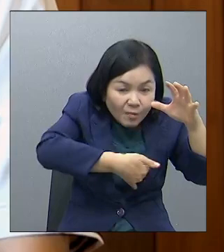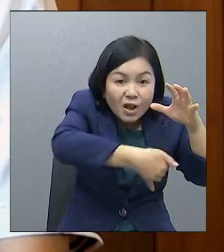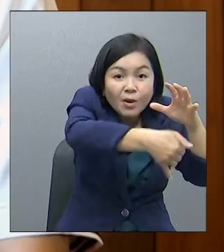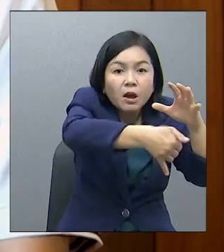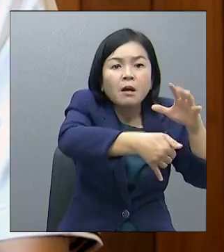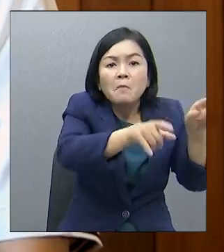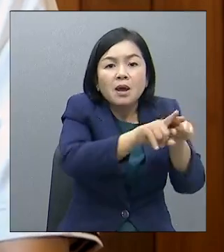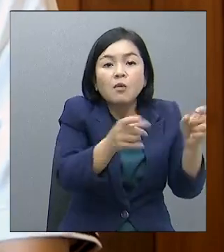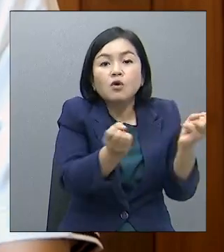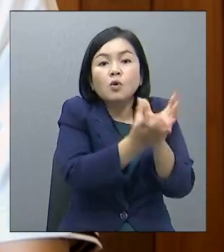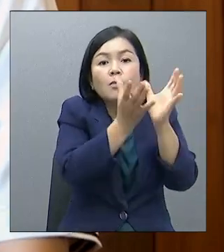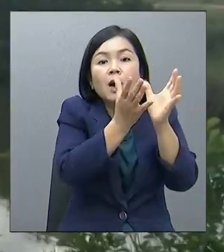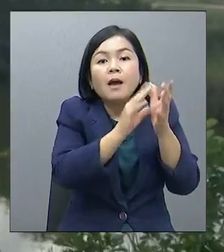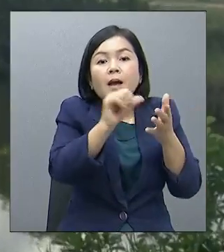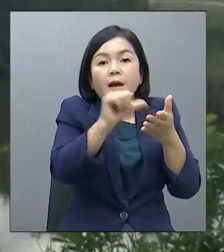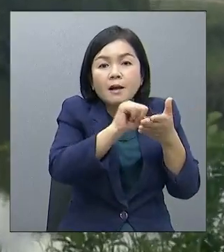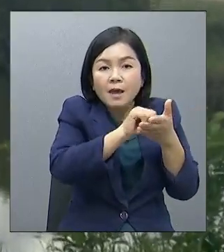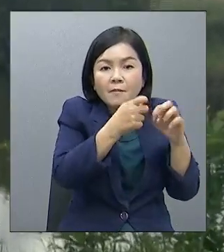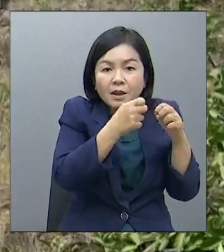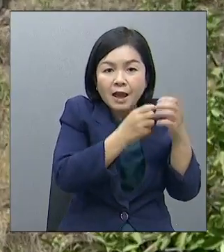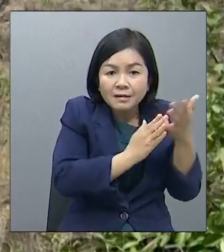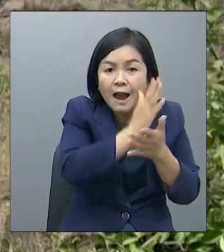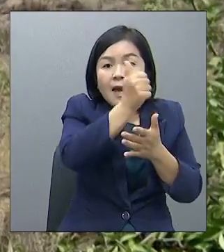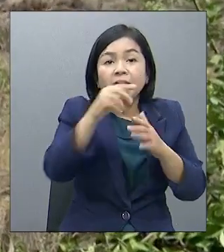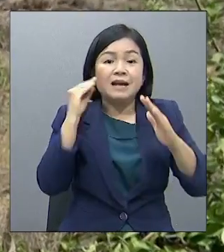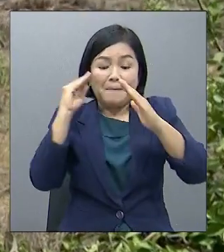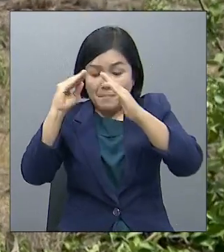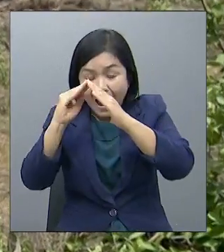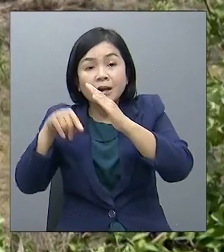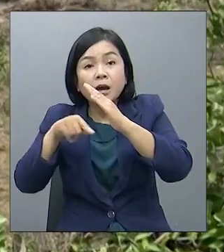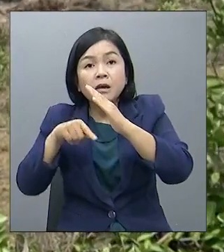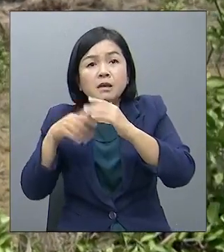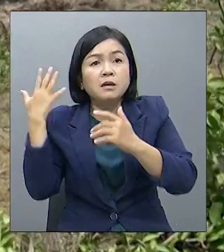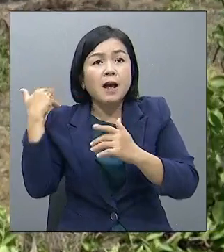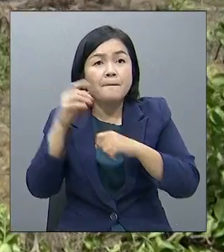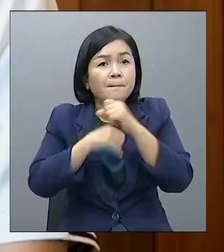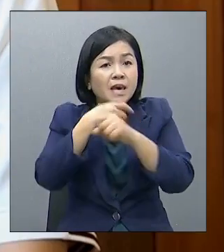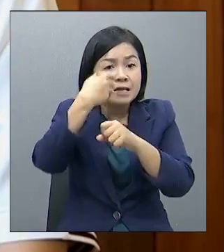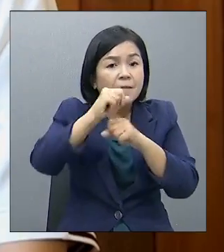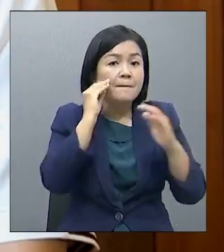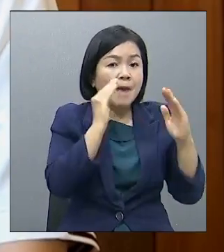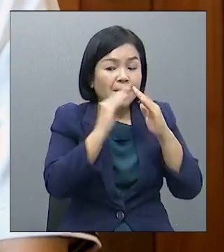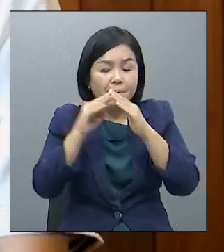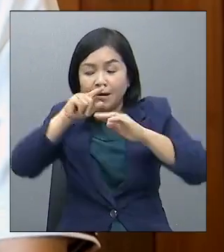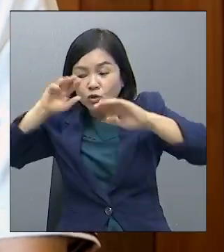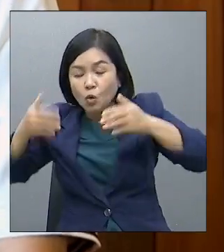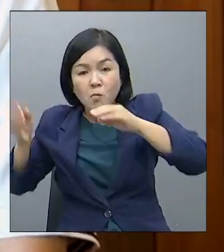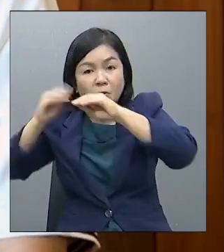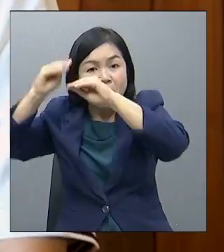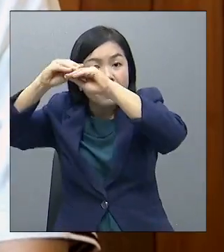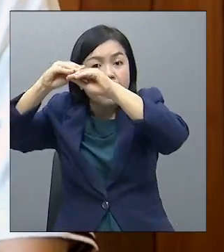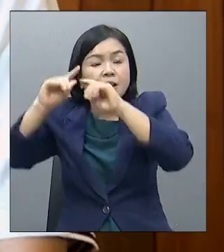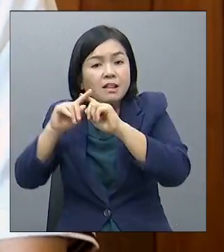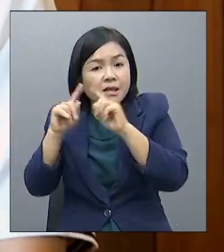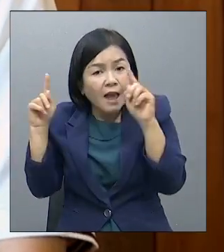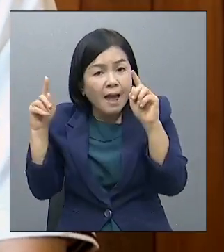รังนกถ้ำเนี่ยมันแก้ปัญหาไปได้แล้วแต่รังนกบ้าน10ปีที่แล้วจำนวนบ้านนกที่มีอยู่ในประเทศไทยเนี่ยเพิ่มขึ้นแต่ไม่มีบ้าน